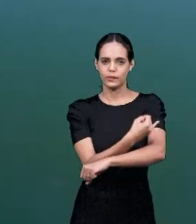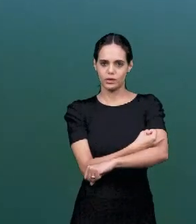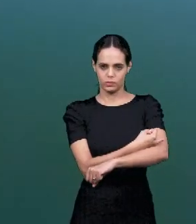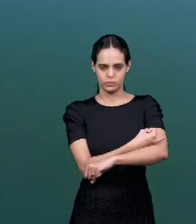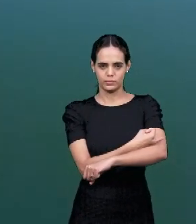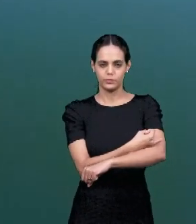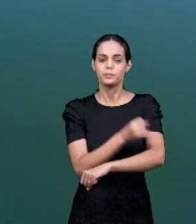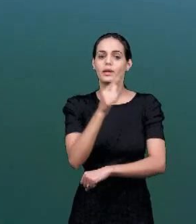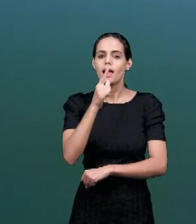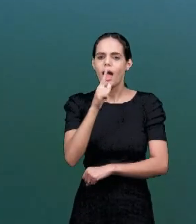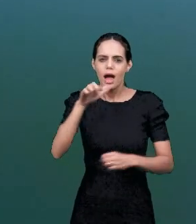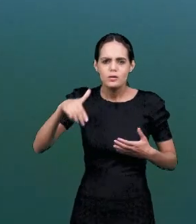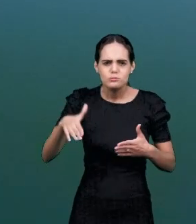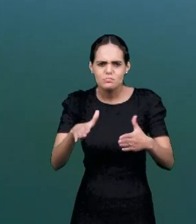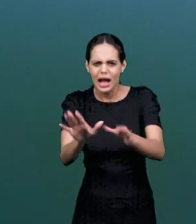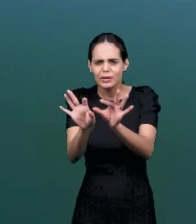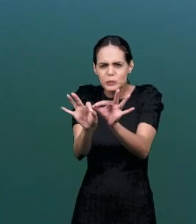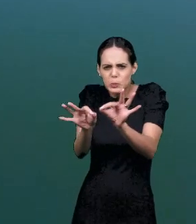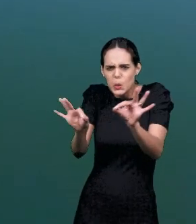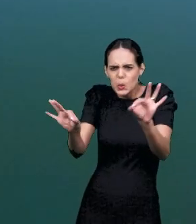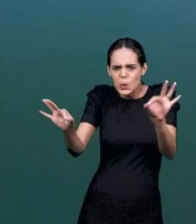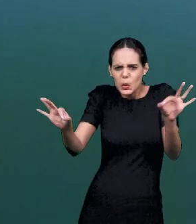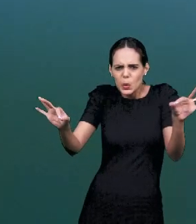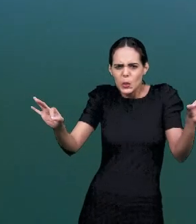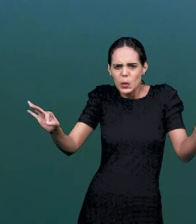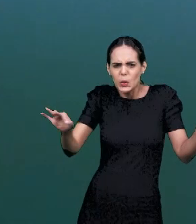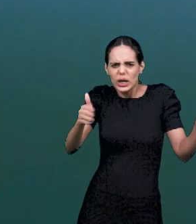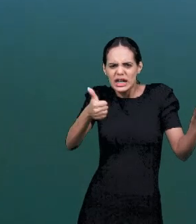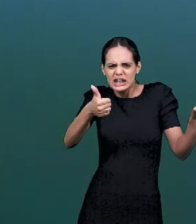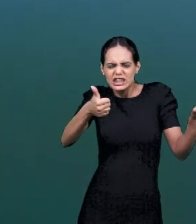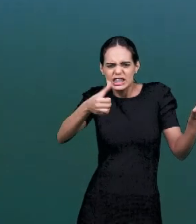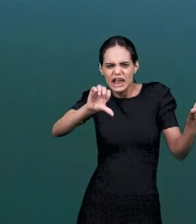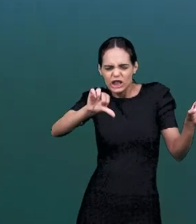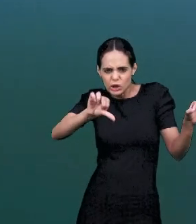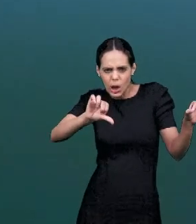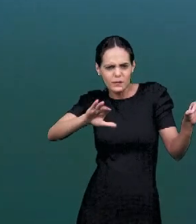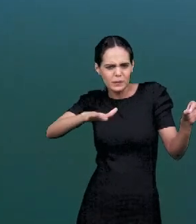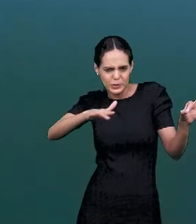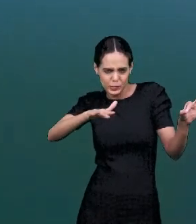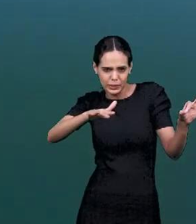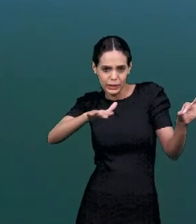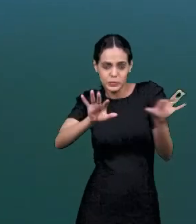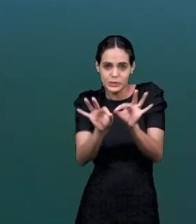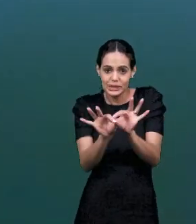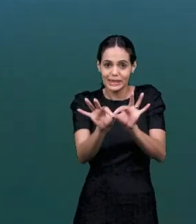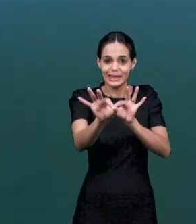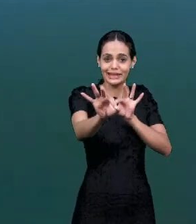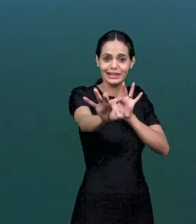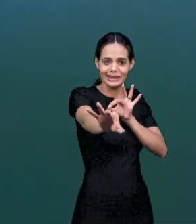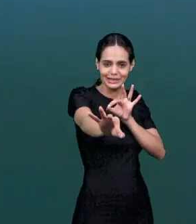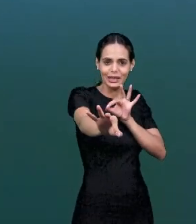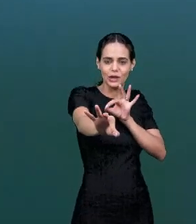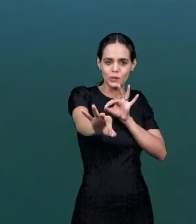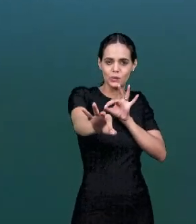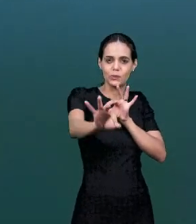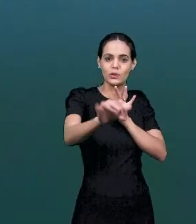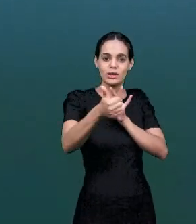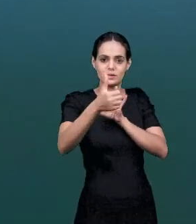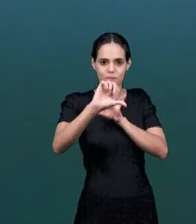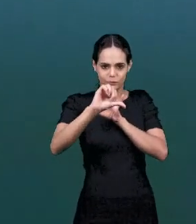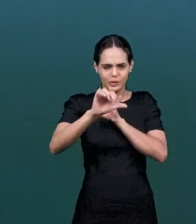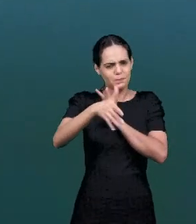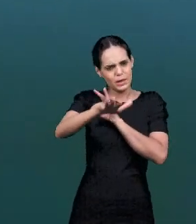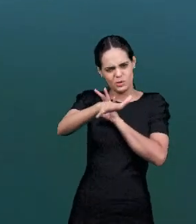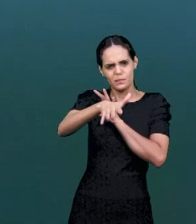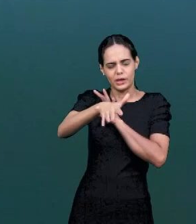c'est le tem fleuve 19 Jourdain. quilômetros de Et cette comprimento mer e a 13 19 km quilômetros de de longueur et largura. 13 Ali nos km de evangelhos nós largeur. Dans les encontramos esse évangiles, nous nome